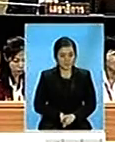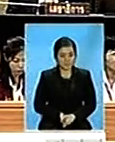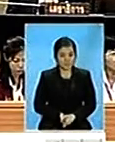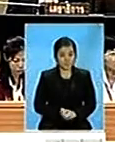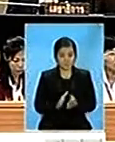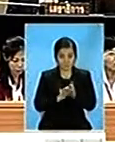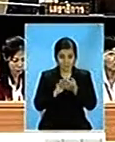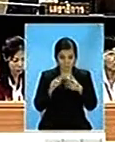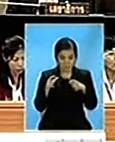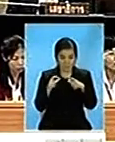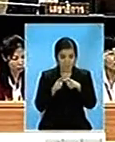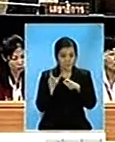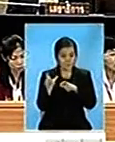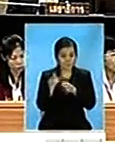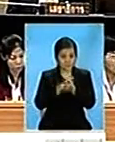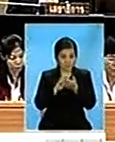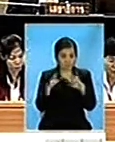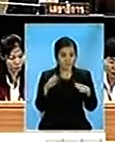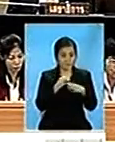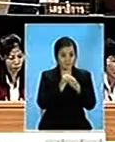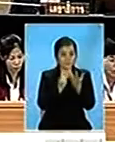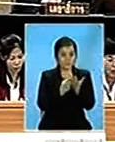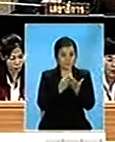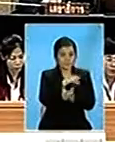ร้อยครับส่งผลได้เลยนะครับ